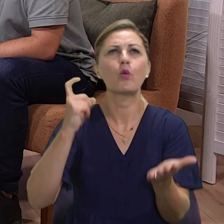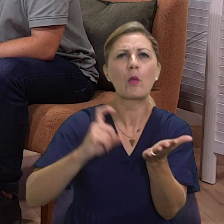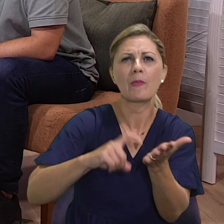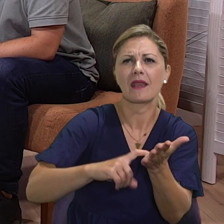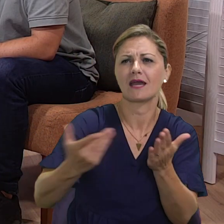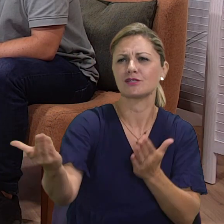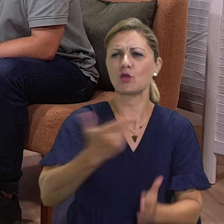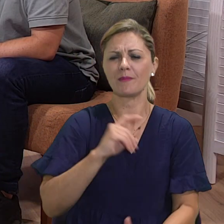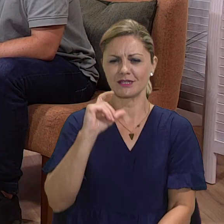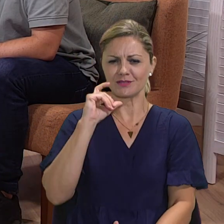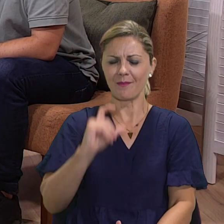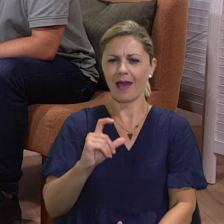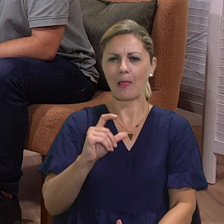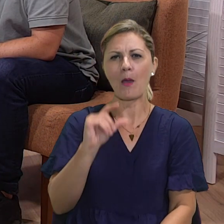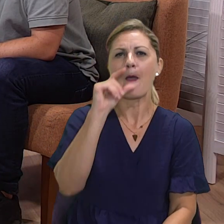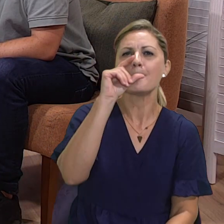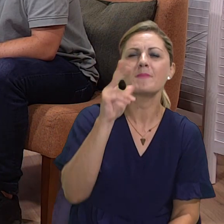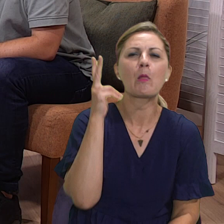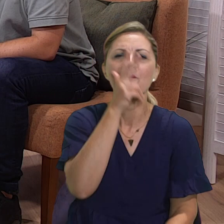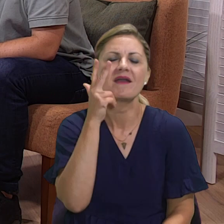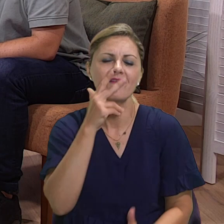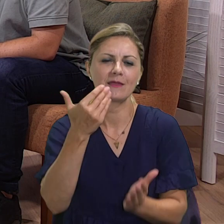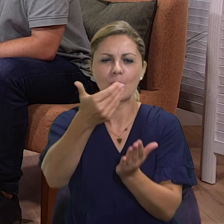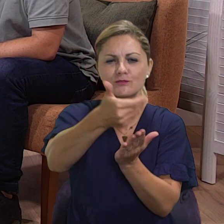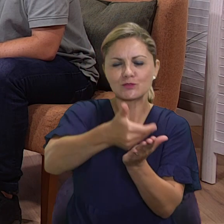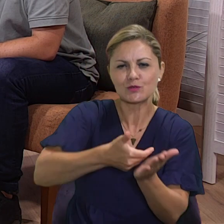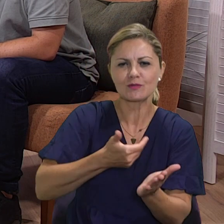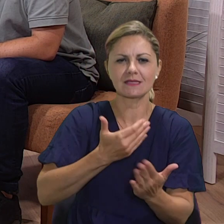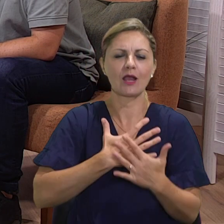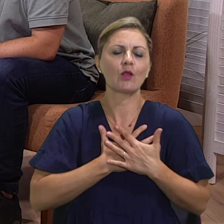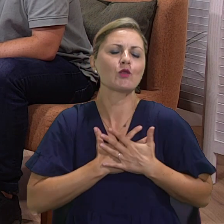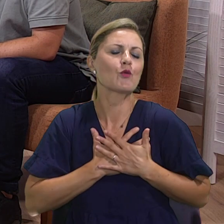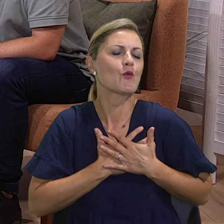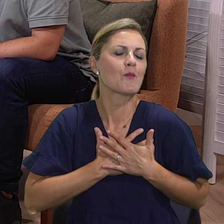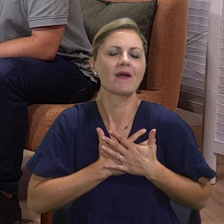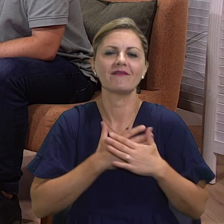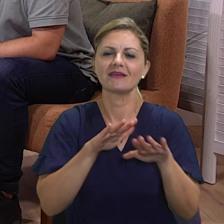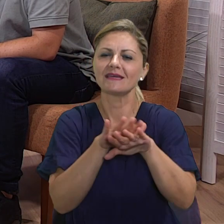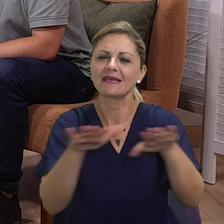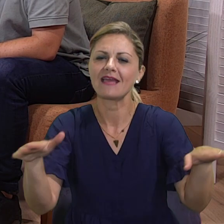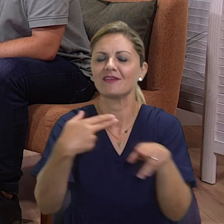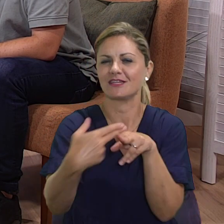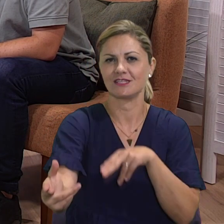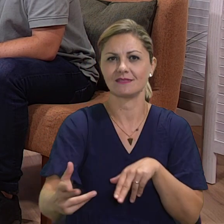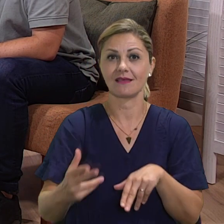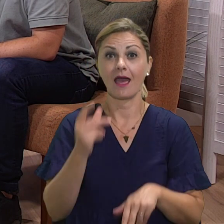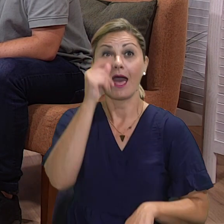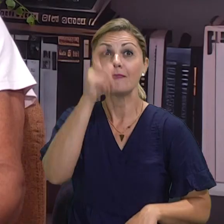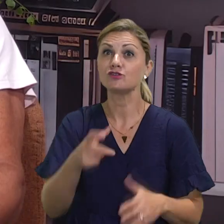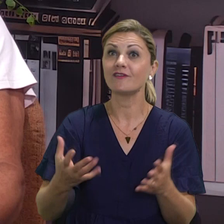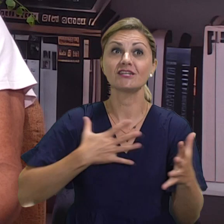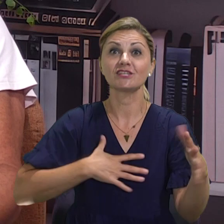karuca, puno išćeš, a malo ti peta, žmul bevande, kruva štruca, juska ljubav i čista